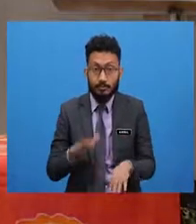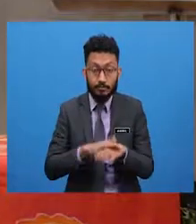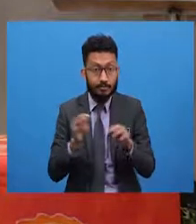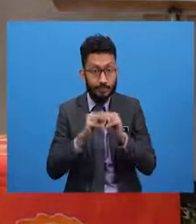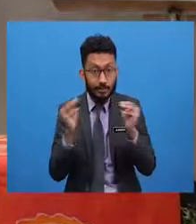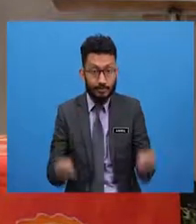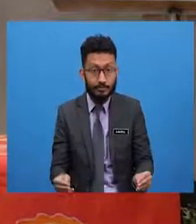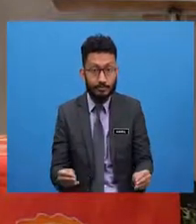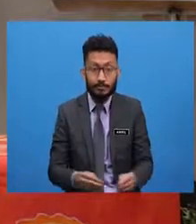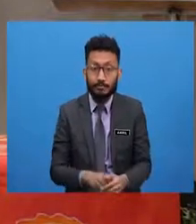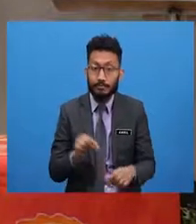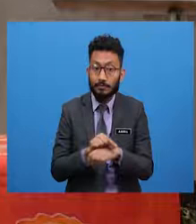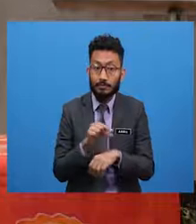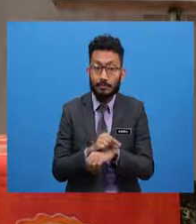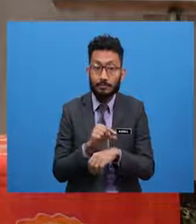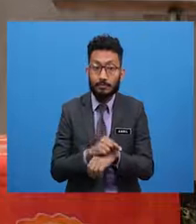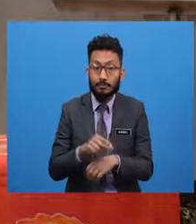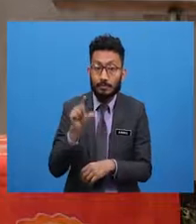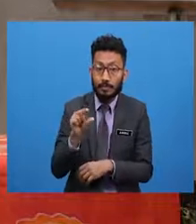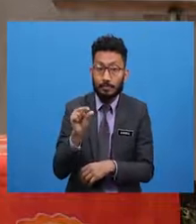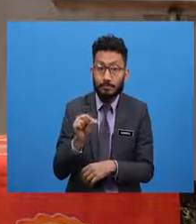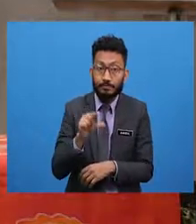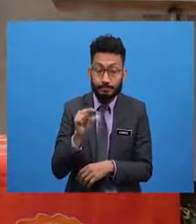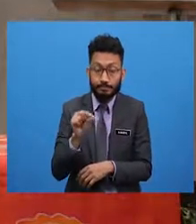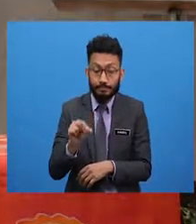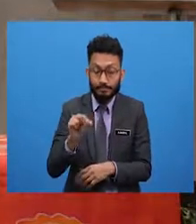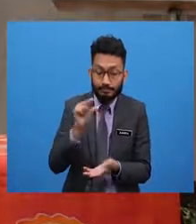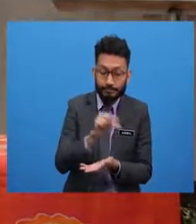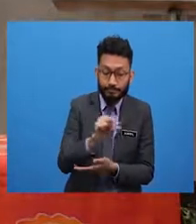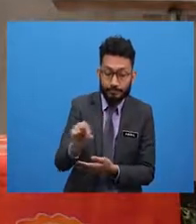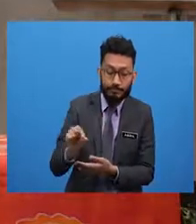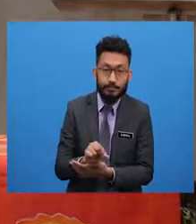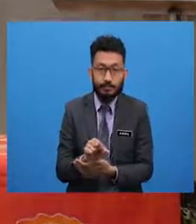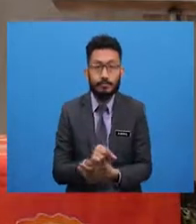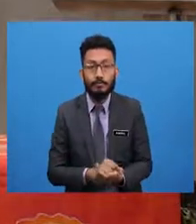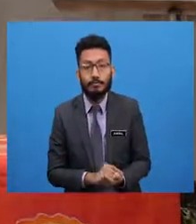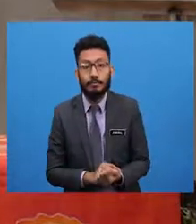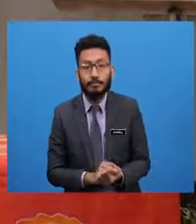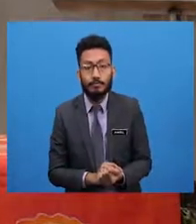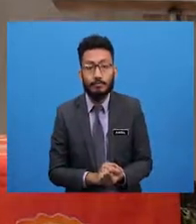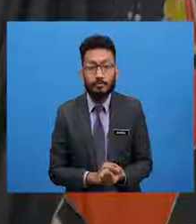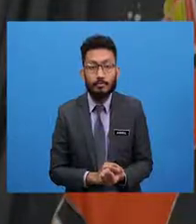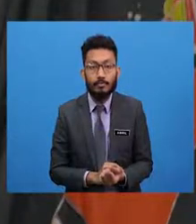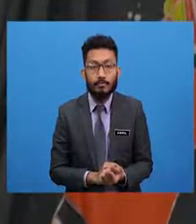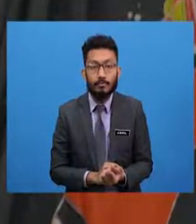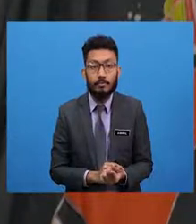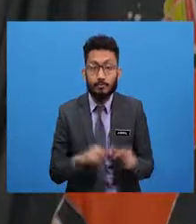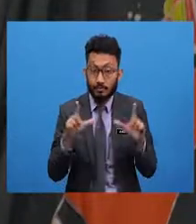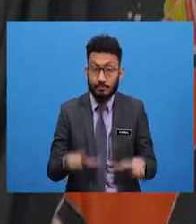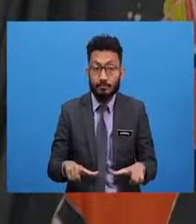terap menggunakan pita pelekat pada bahagian tepi untuk menetapkan kedudukan kain.